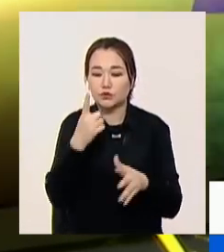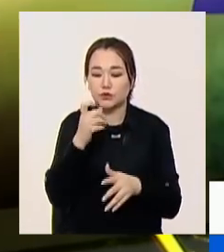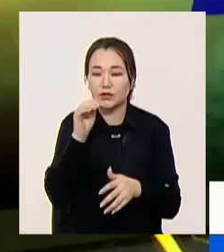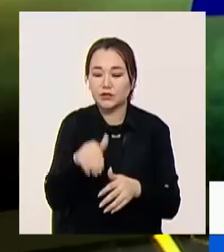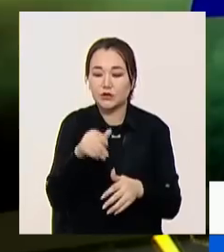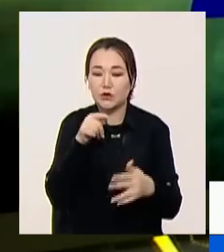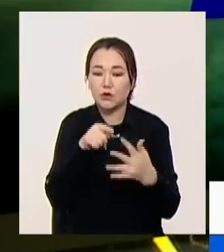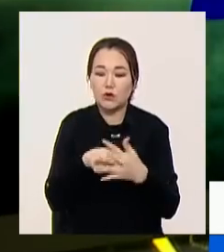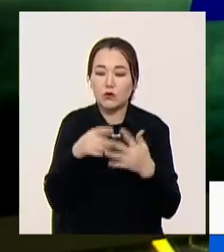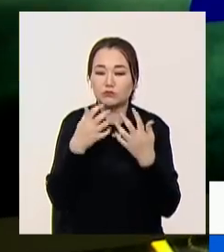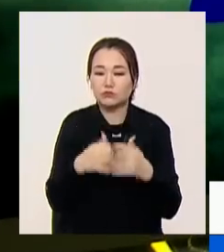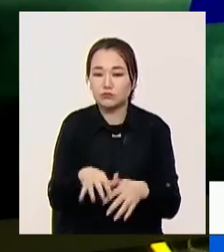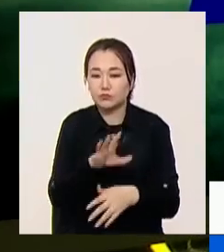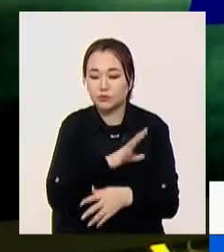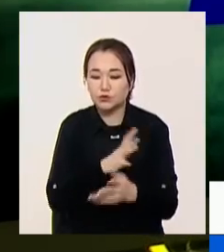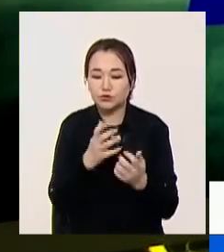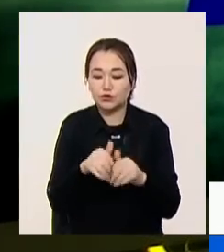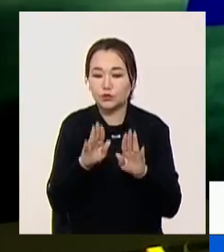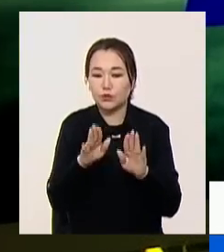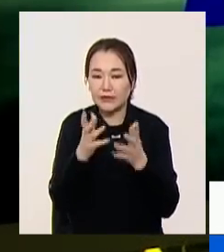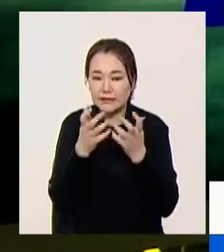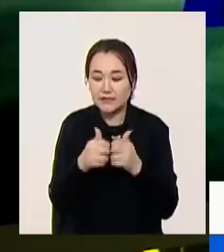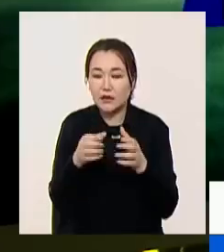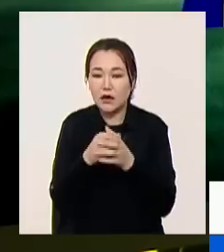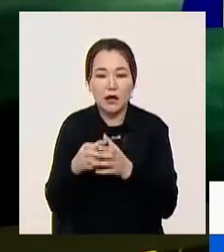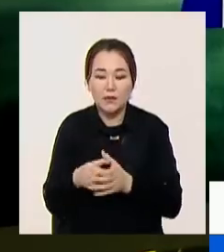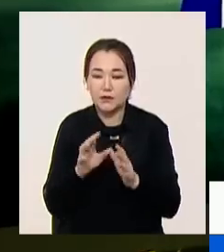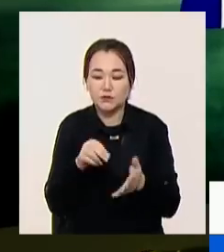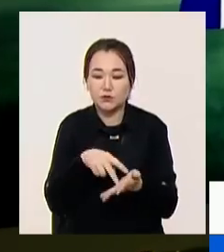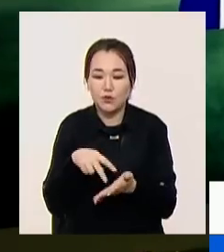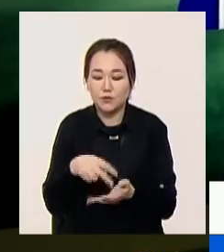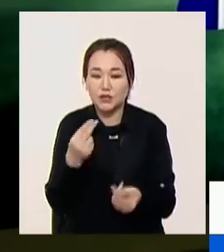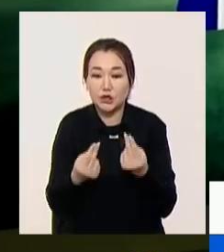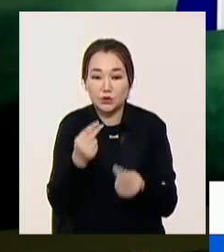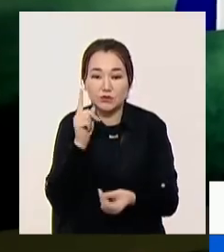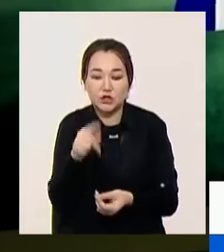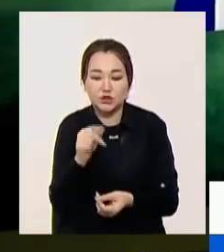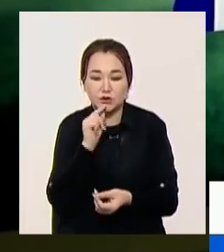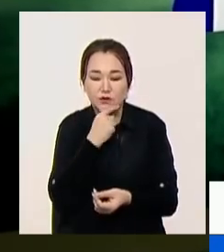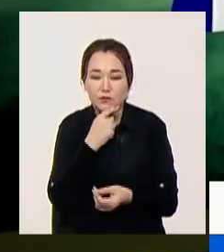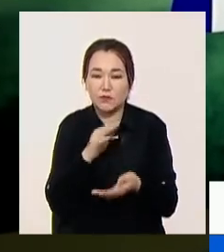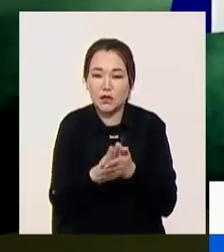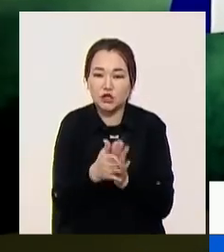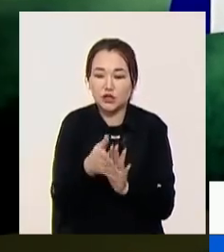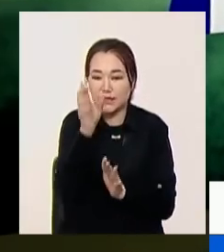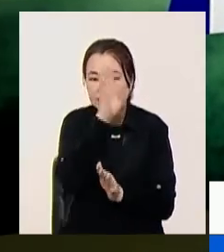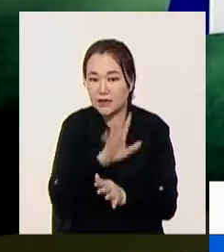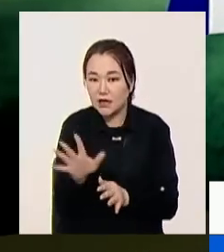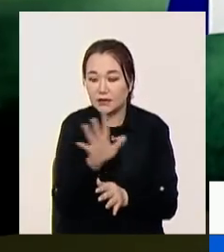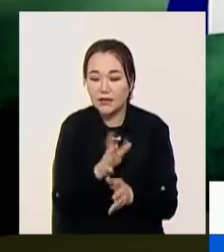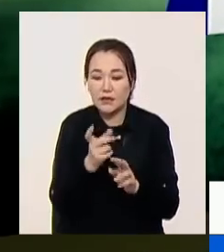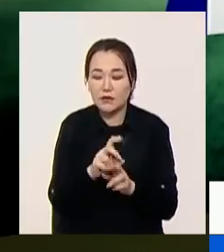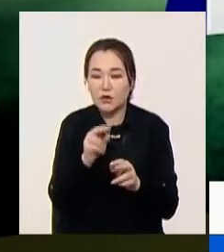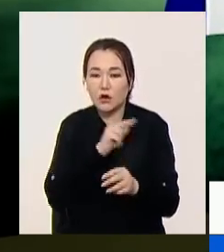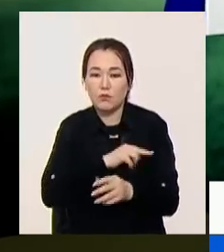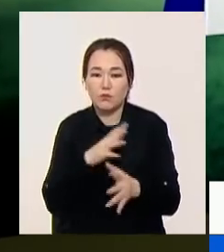игровых симуляций. Была учтена не только статистика команд, но и стоимость игроков и даже экономическое положение страны. Над экспериментом